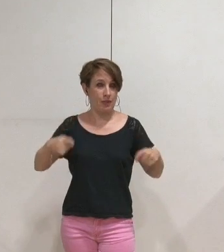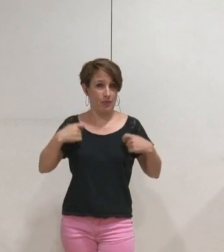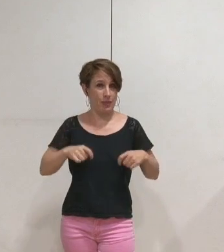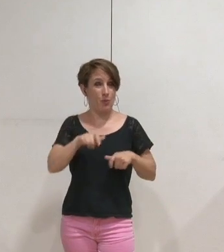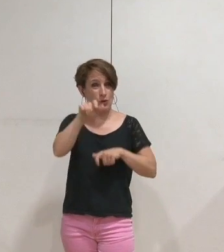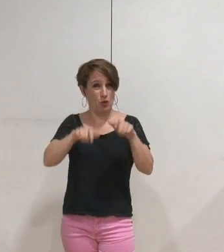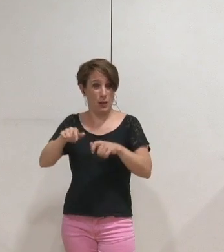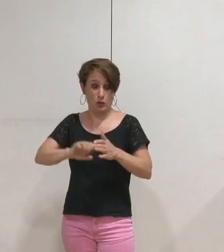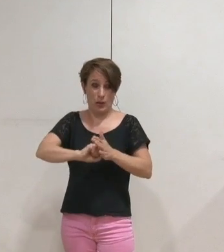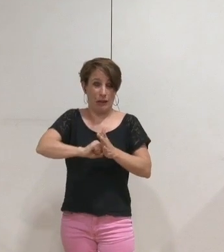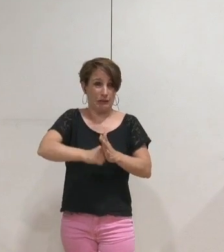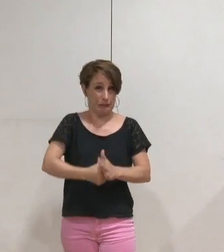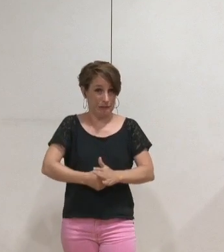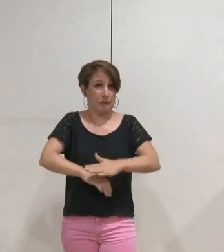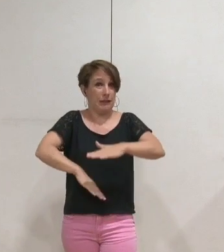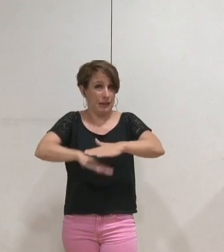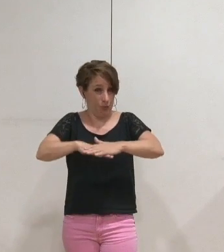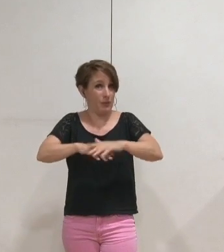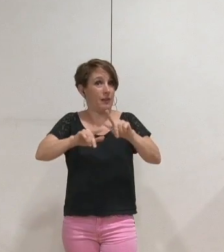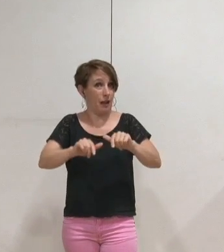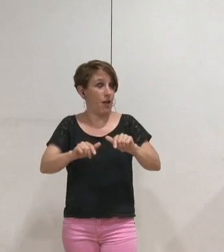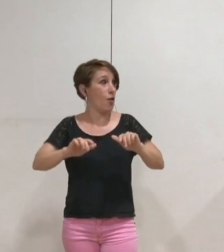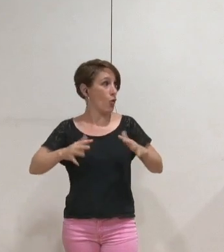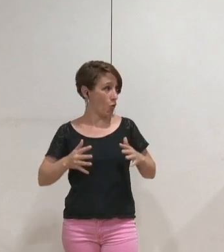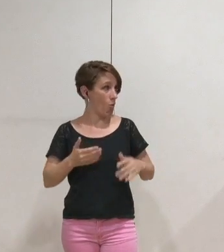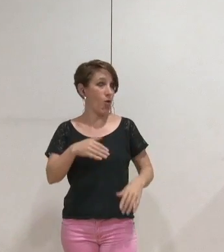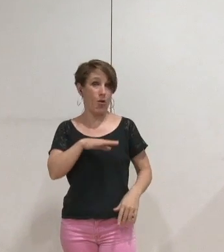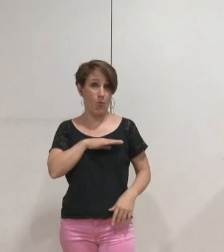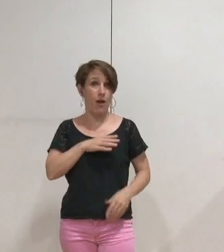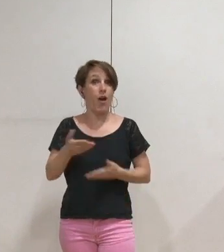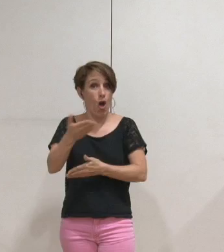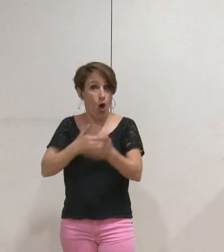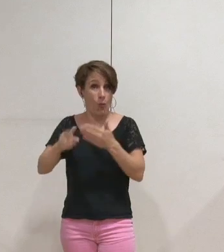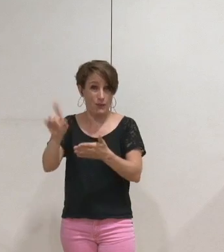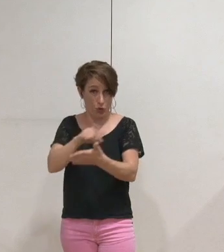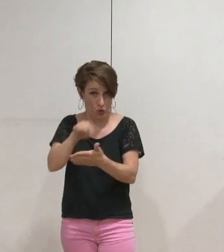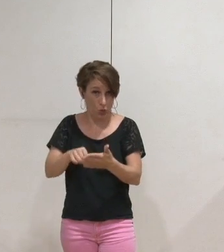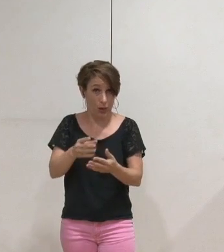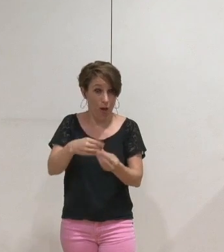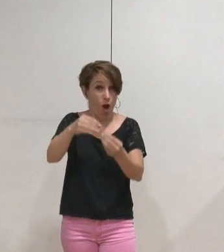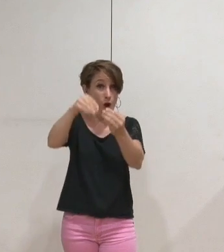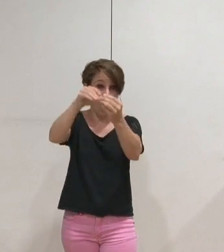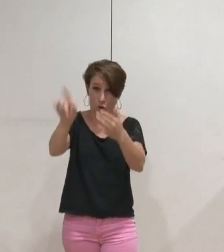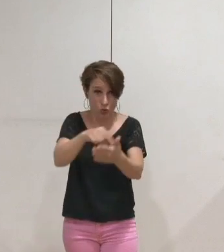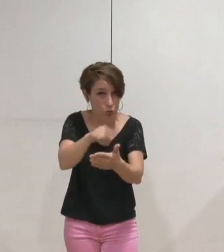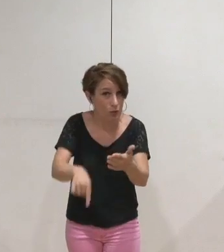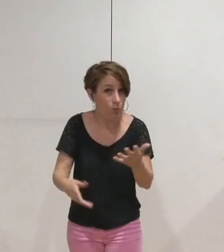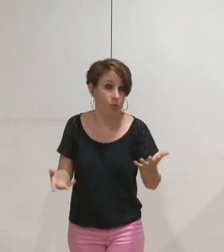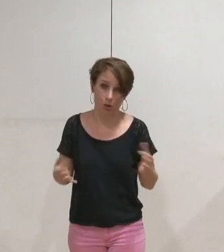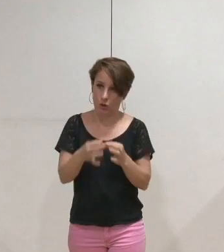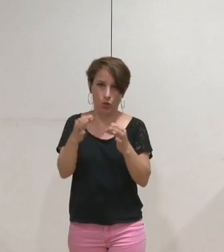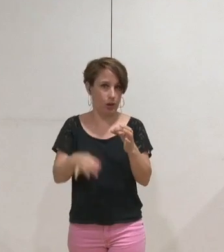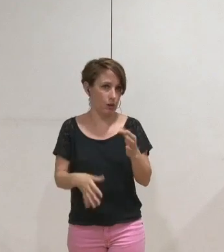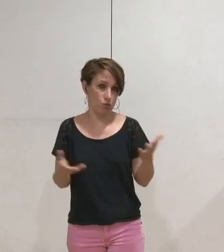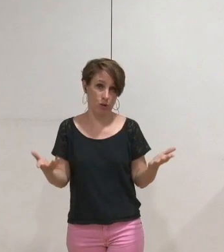c'est bien en supprimant les renforts les remplacement et de fait en